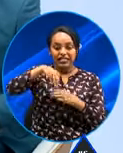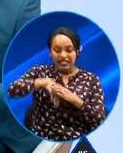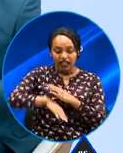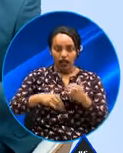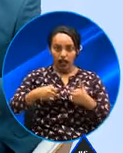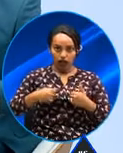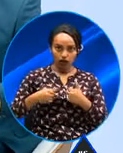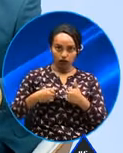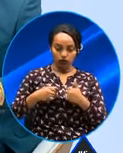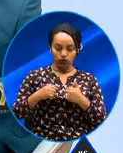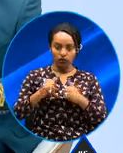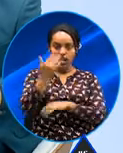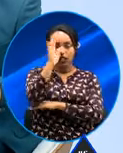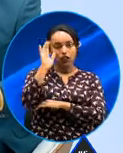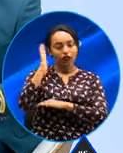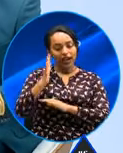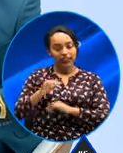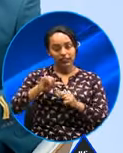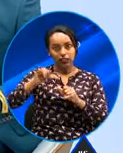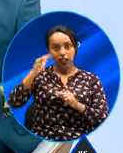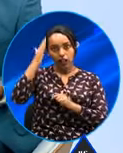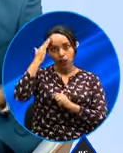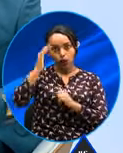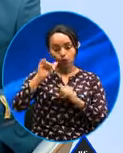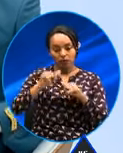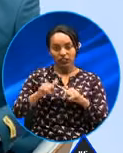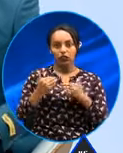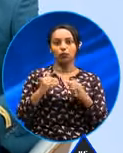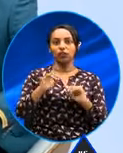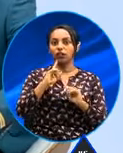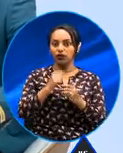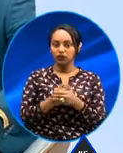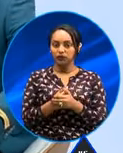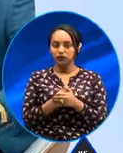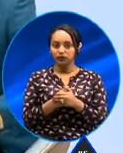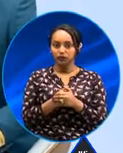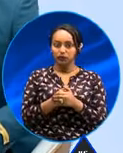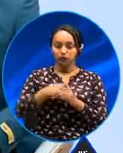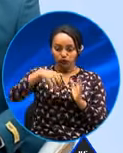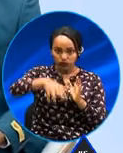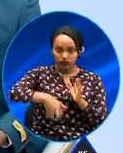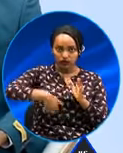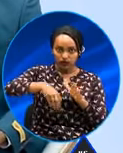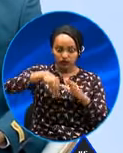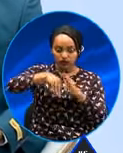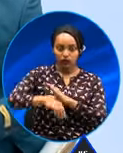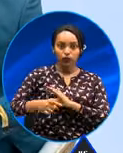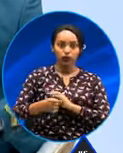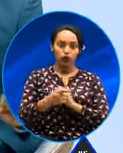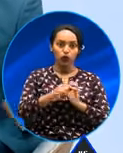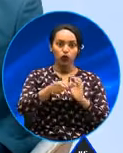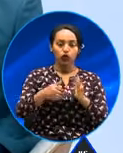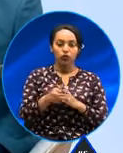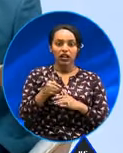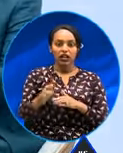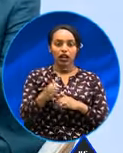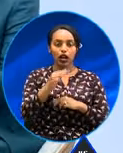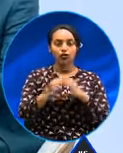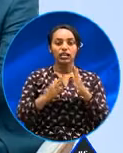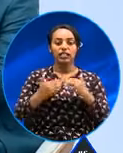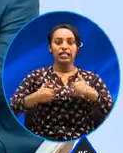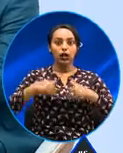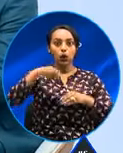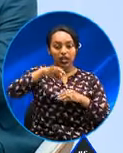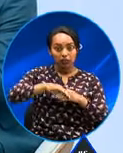ሲተከል ያለው የዛፉ ሳይዝ ታውቆ በዛው መጠን ነው ጉድጓዱ የሚተከለው። ሁሉም የራሱ ሳይንስ